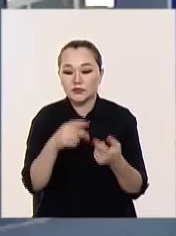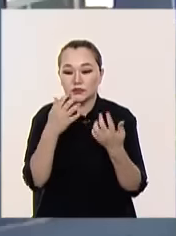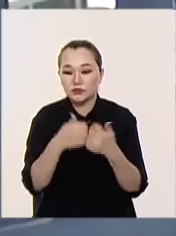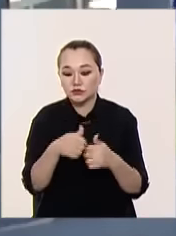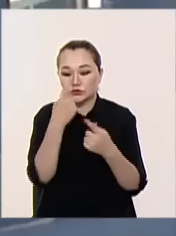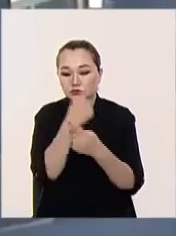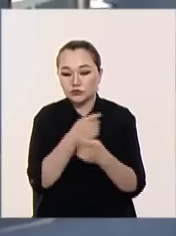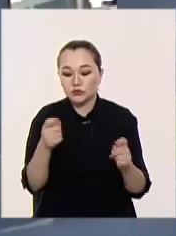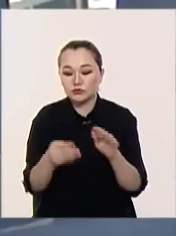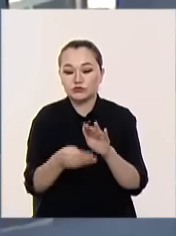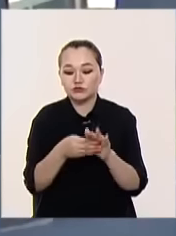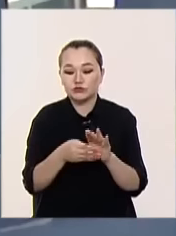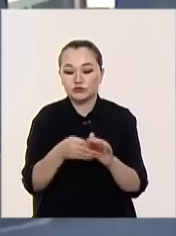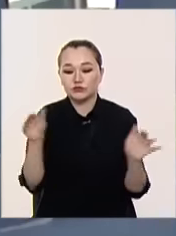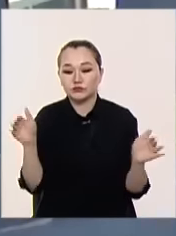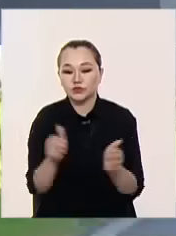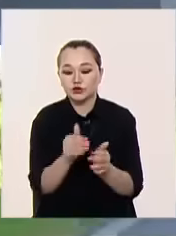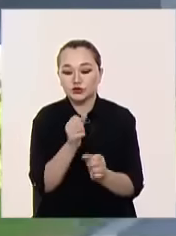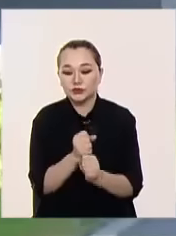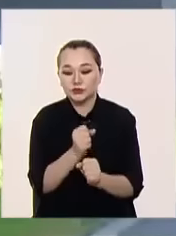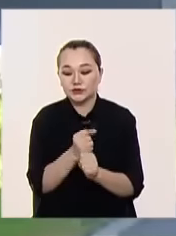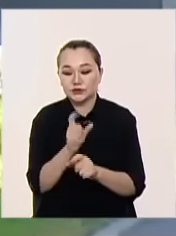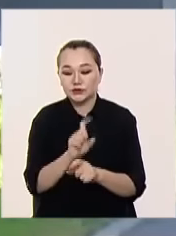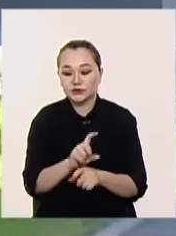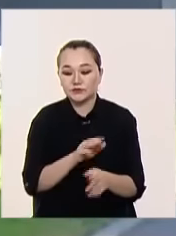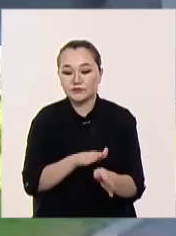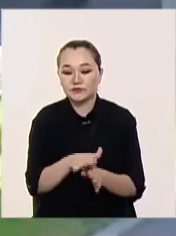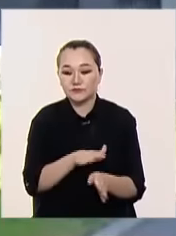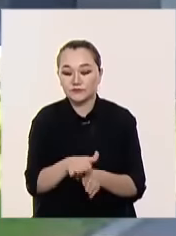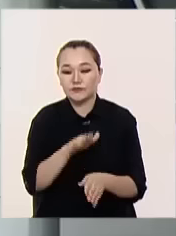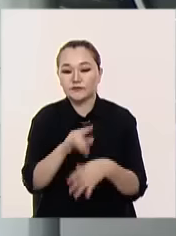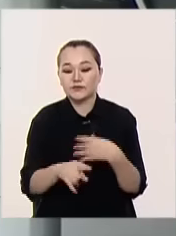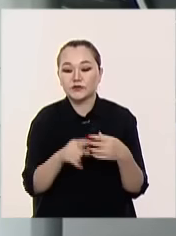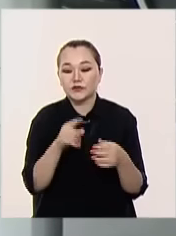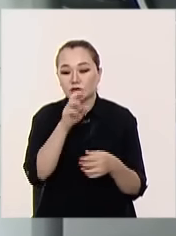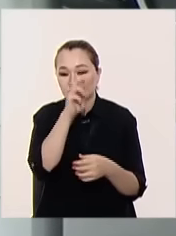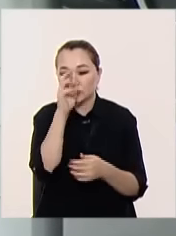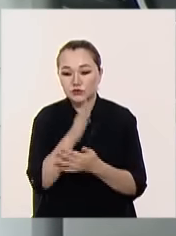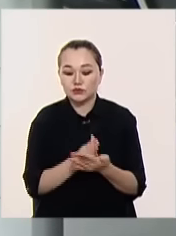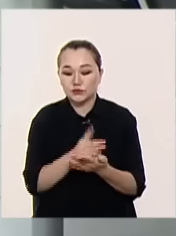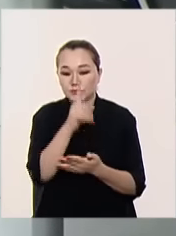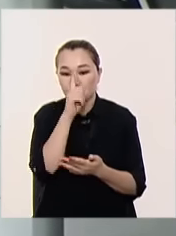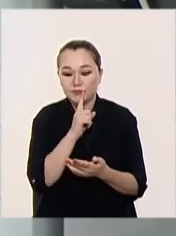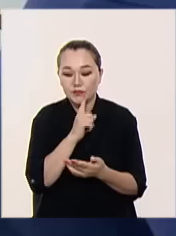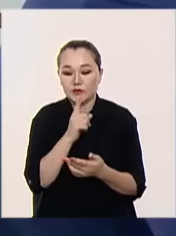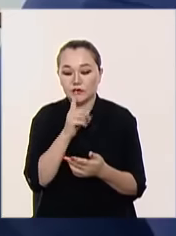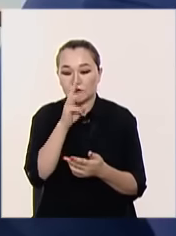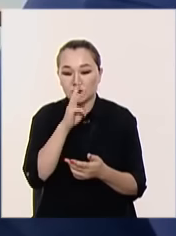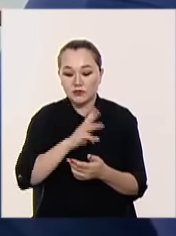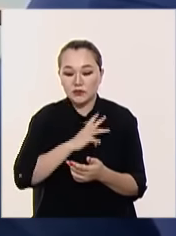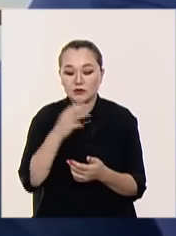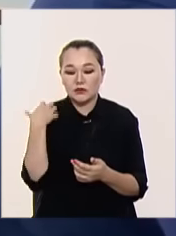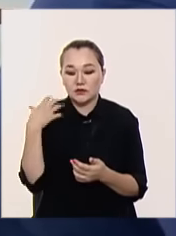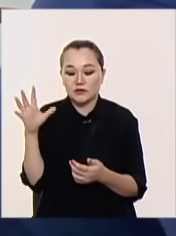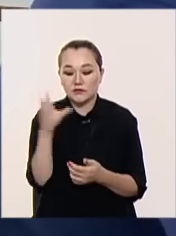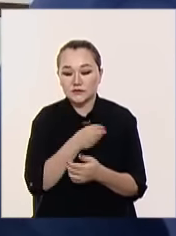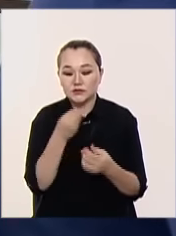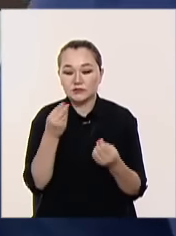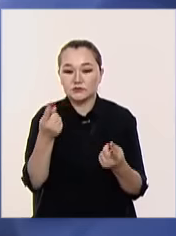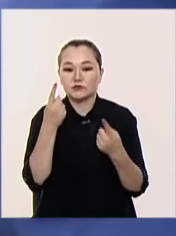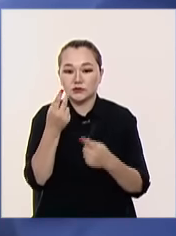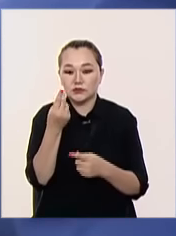еліміздегі жемқорлық деңгейін төмендету үшін қолға алынған іс. Сол арқылы мемлекеттік қызметте жүріп, бір айлықтың бетіне қарап отырған шенеуніктерде қыруар